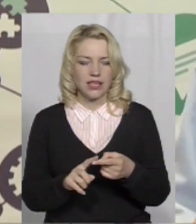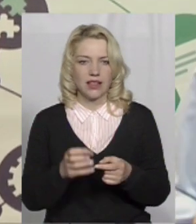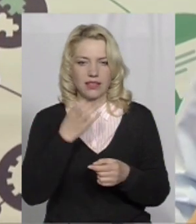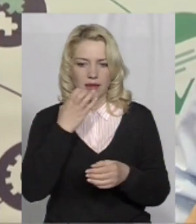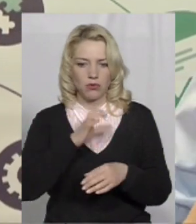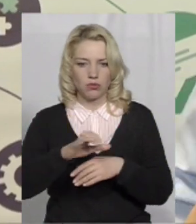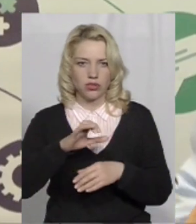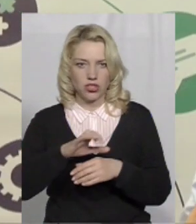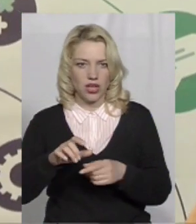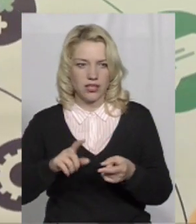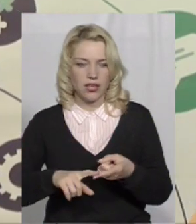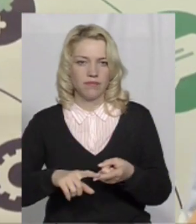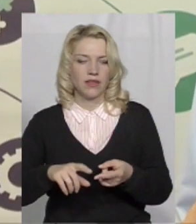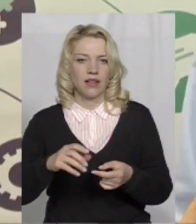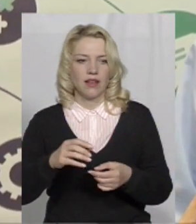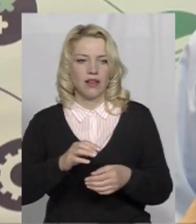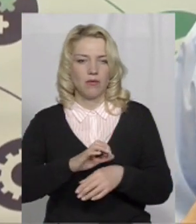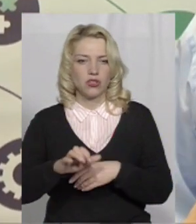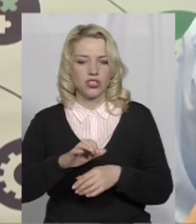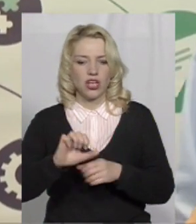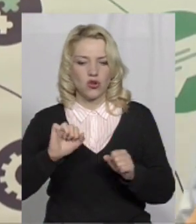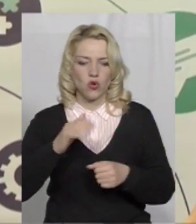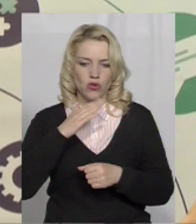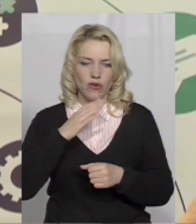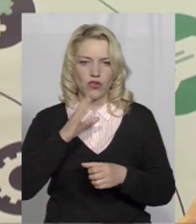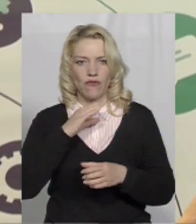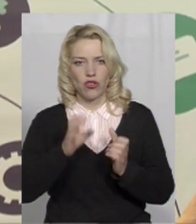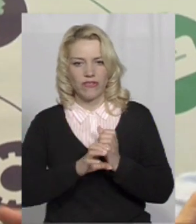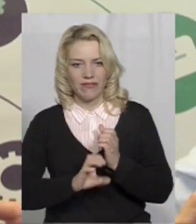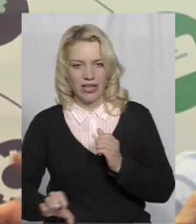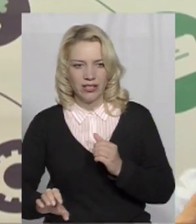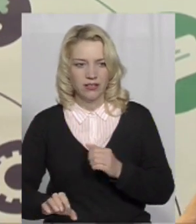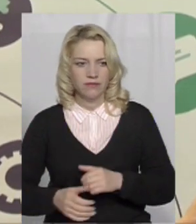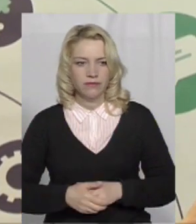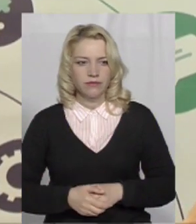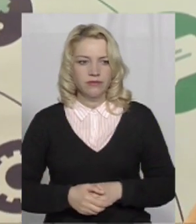теплопостачання, постачання там холодної води, водовідведення, вивіз